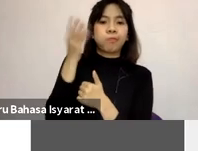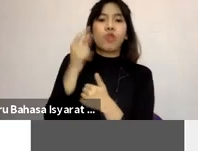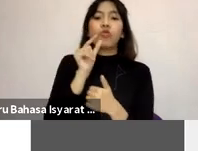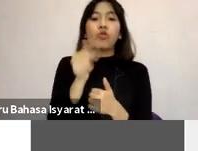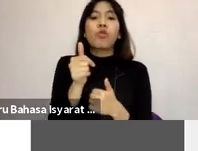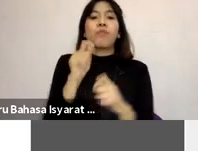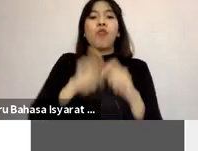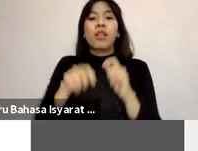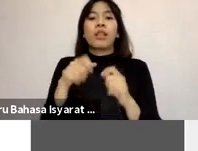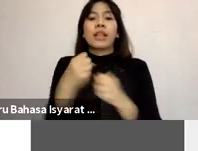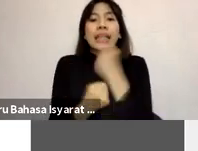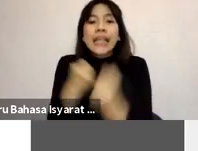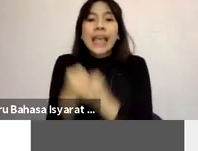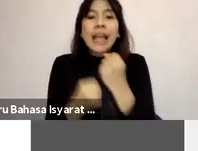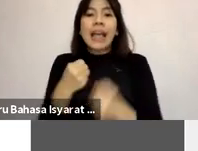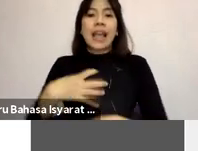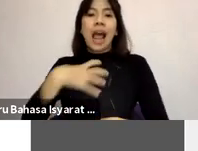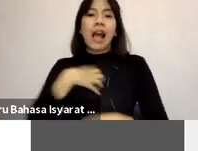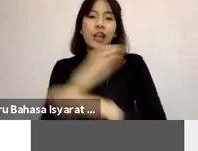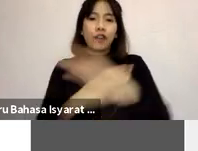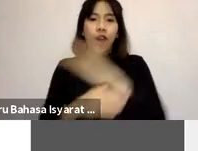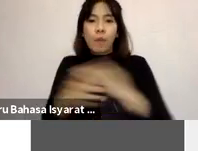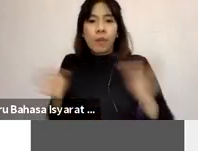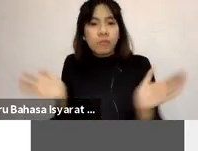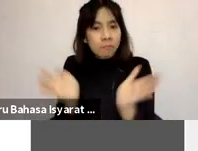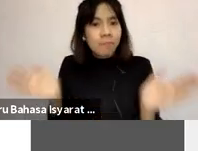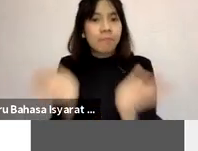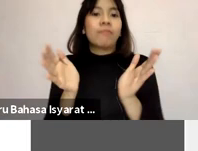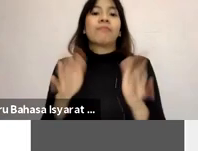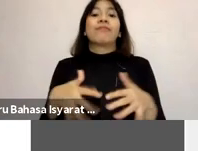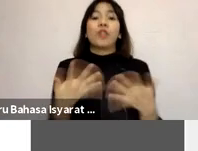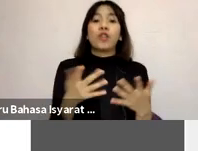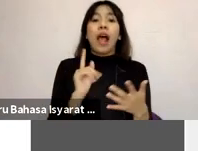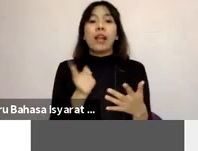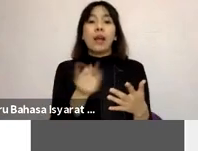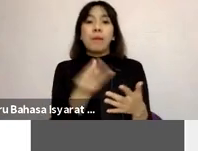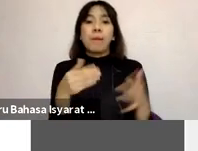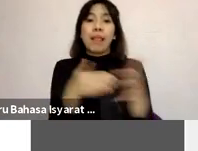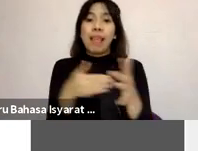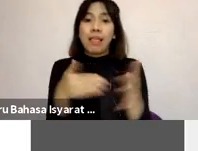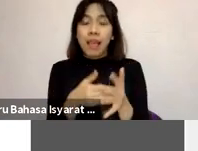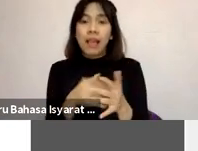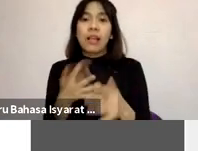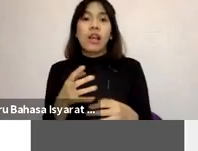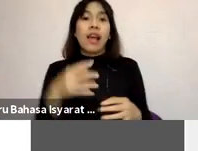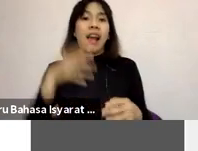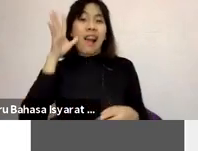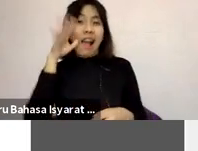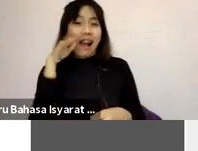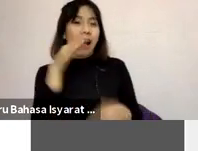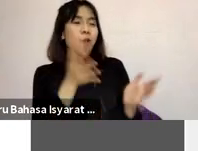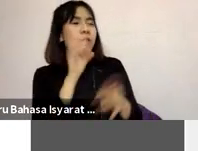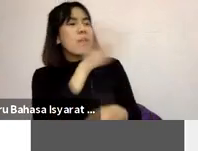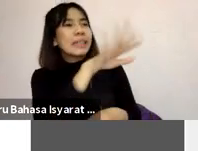saya Lanjutkan ke Kendal dan pangan maupun harapan namun izin Pak Farid awak